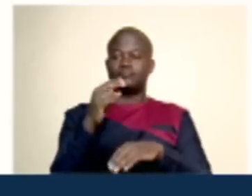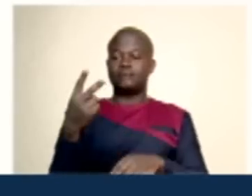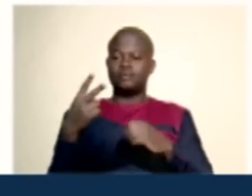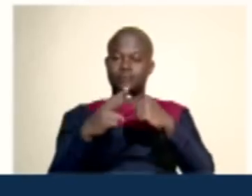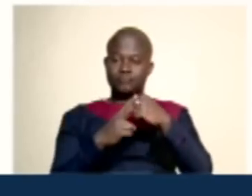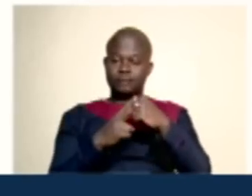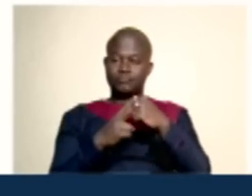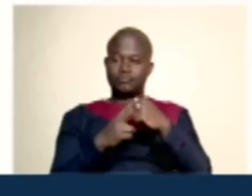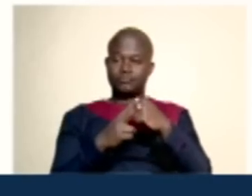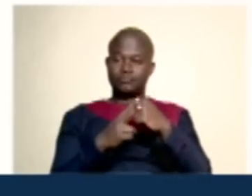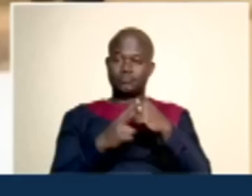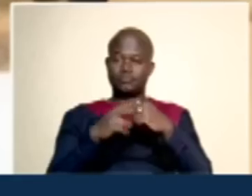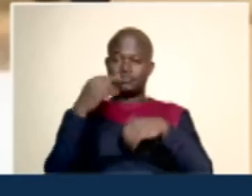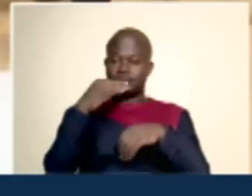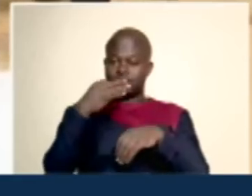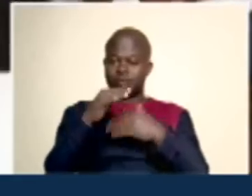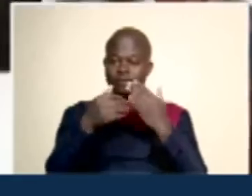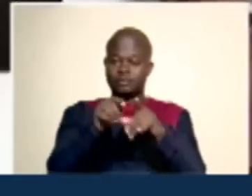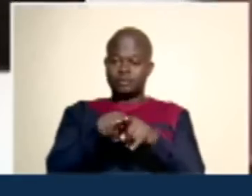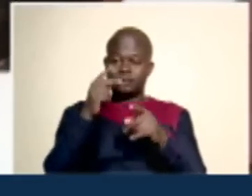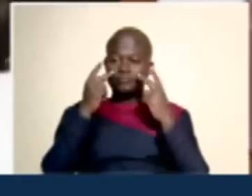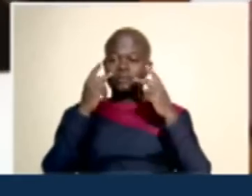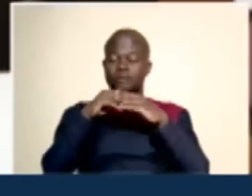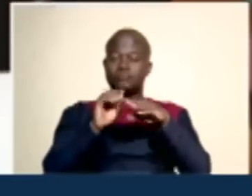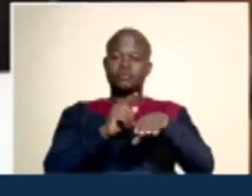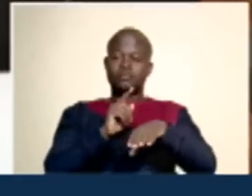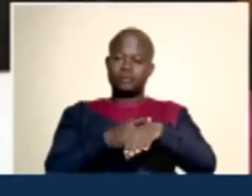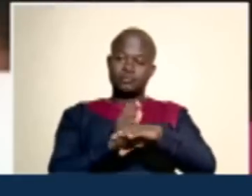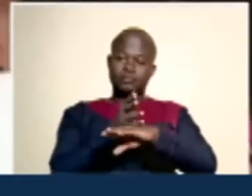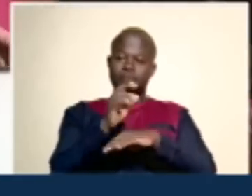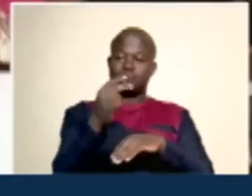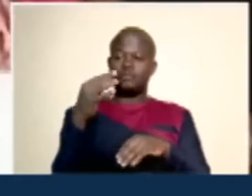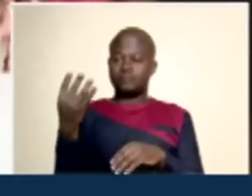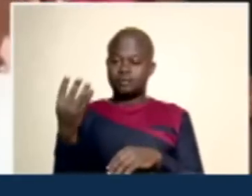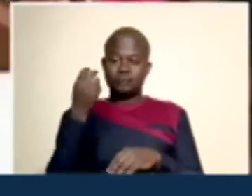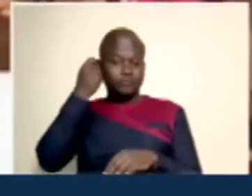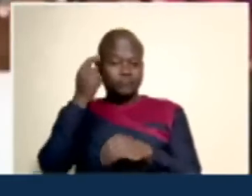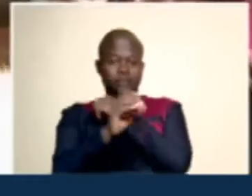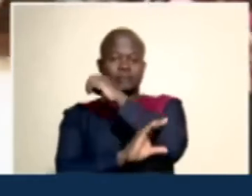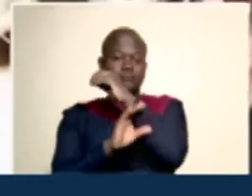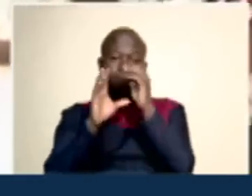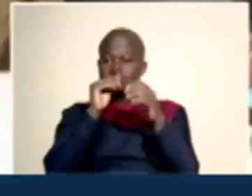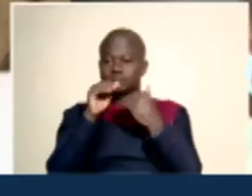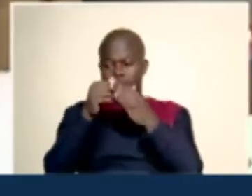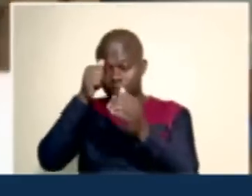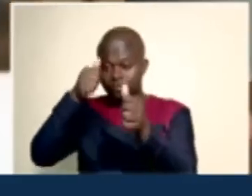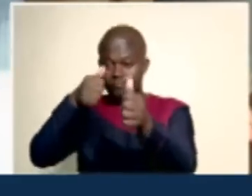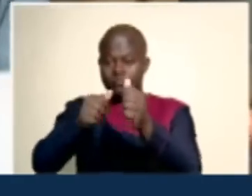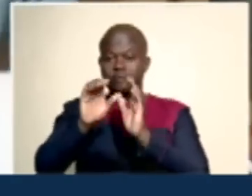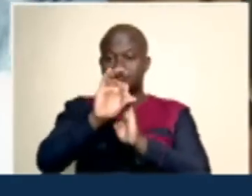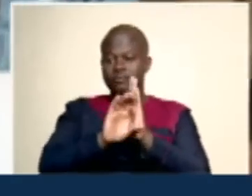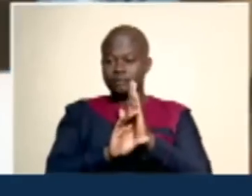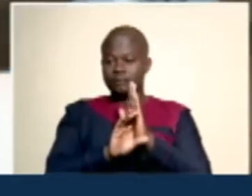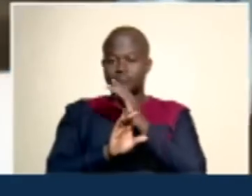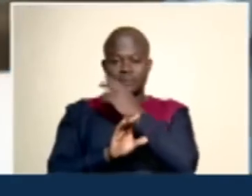27 iryo France na Dion abonye ari inshuro zirenga 24 ubwo wenda ni ibihugu tuvuga yuko bigendera ku itegeko